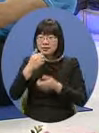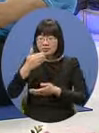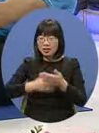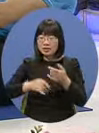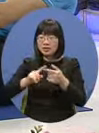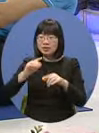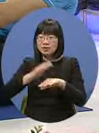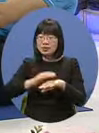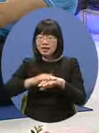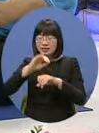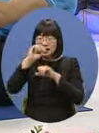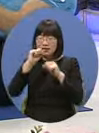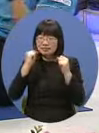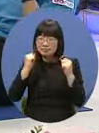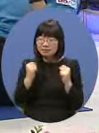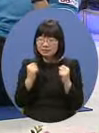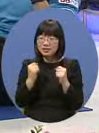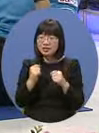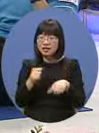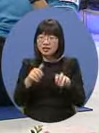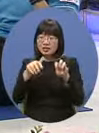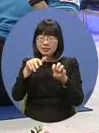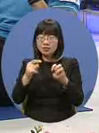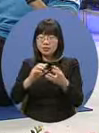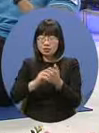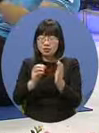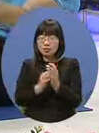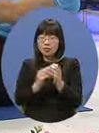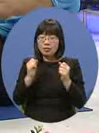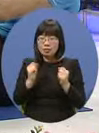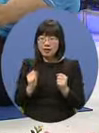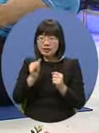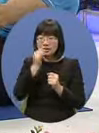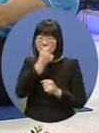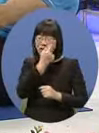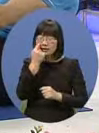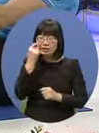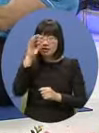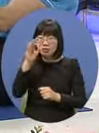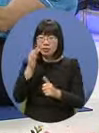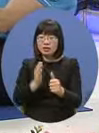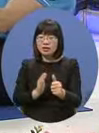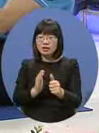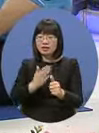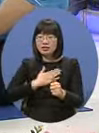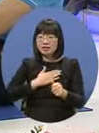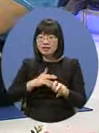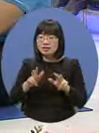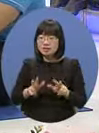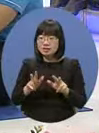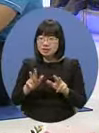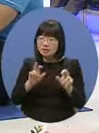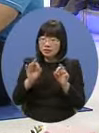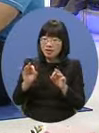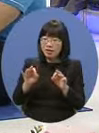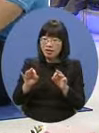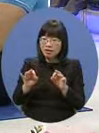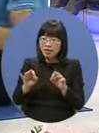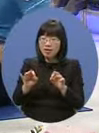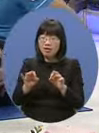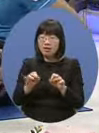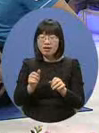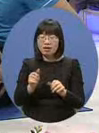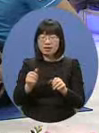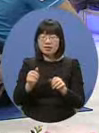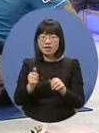를 버텨주시고 한 30초 정도 버틸 수 있는지 한번 네, 확인을 해보시고요. 선생님, 근데 저는 지금 이러고 있으니까 여기에도 힘이 들어가고 네. 이거